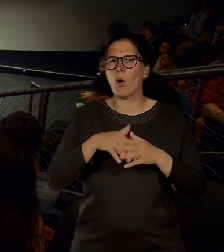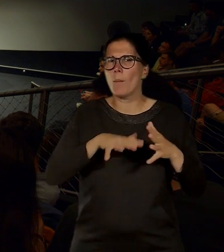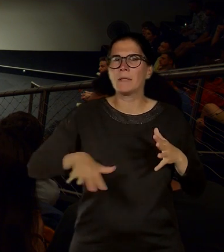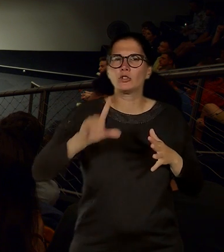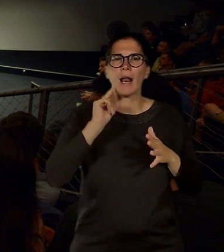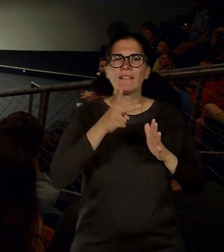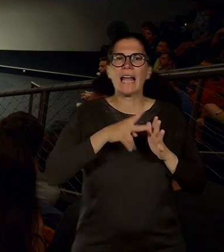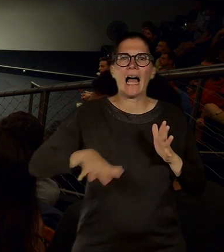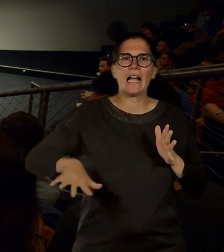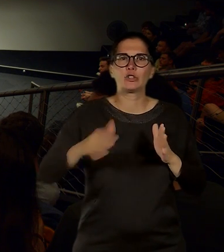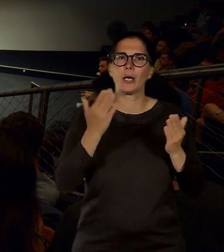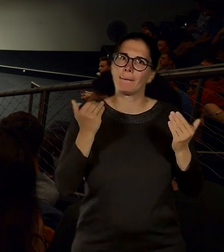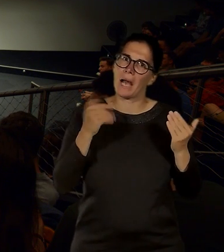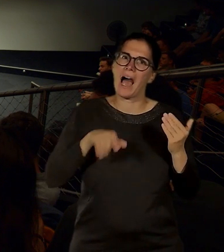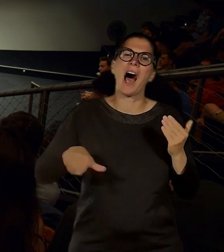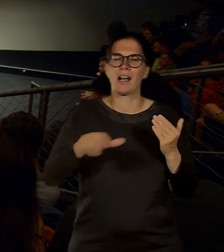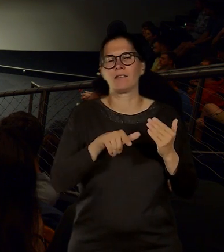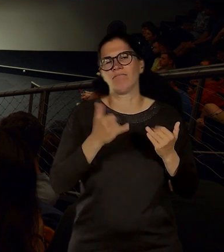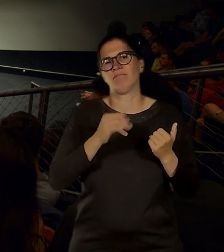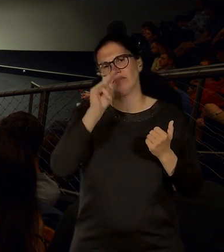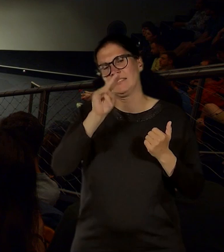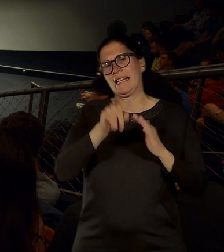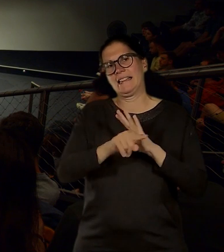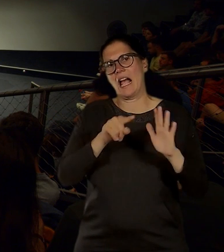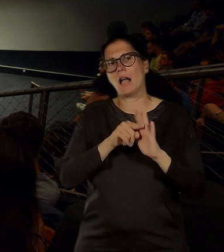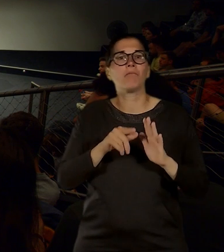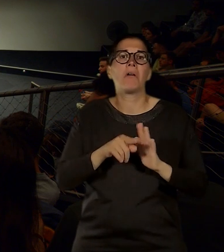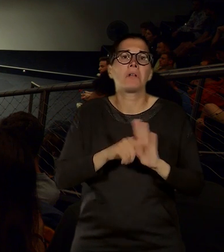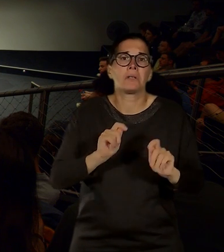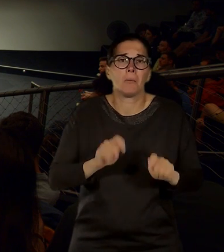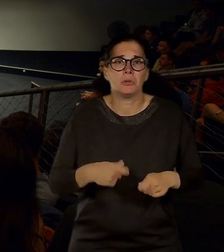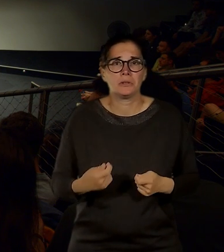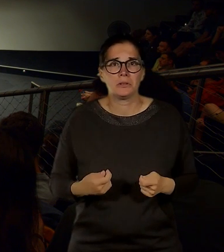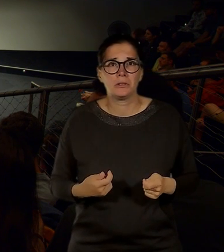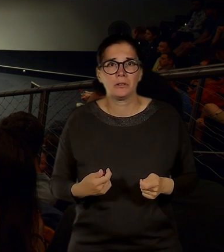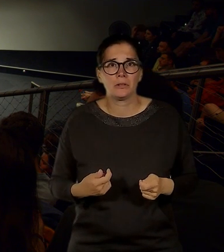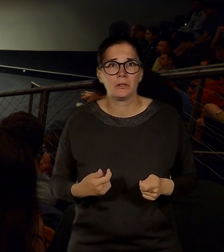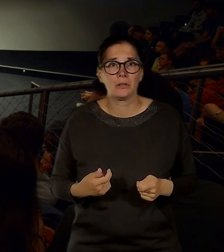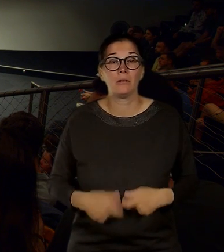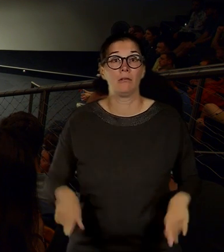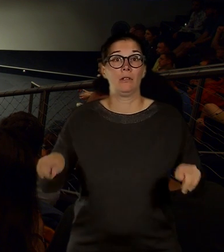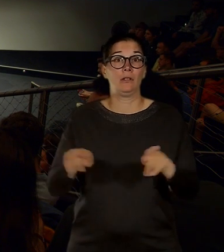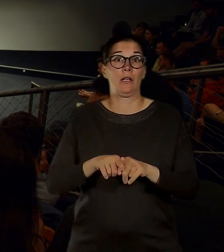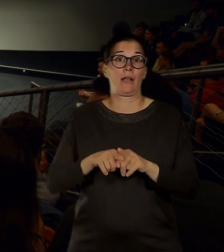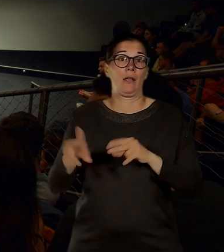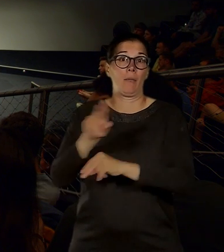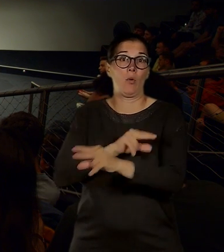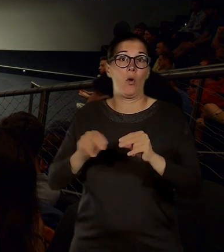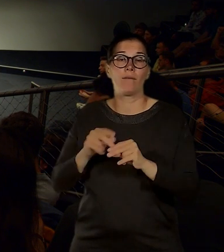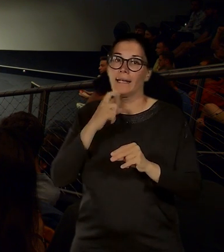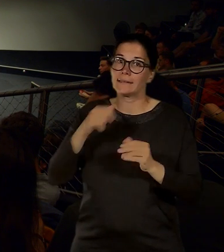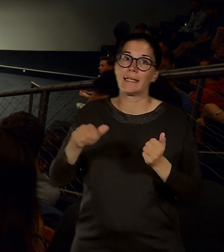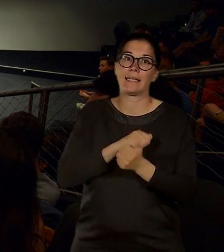jako bývá vnímám dost negativně, ale já si myslím, že tak rozhodně být vnímán nemusí. A hodně tady zaznívá o tom, jak chceme zase sázet